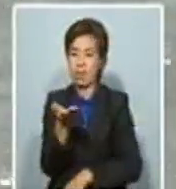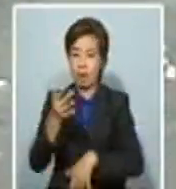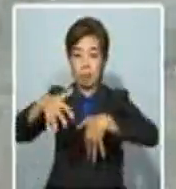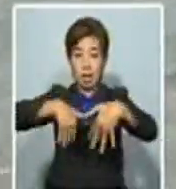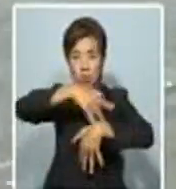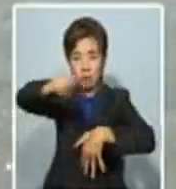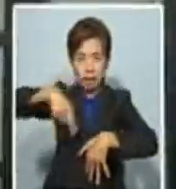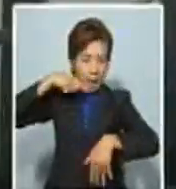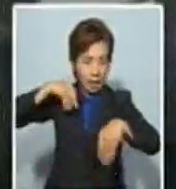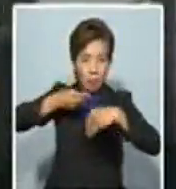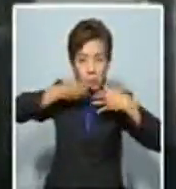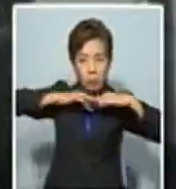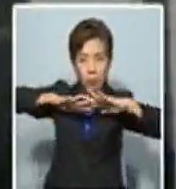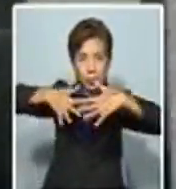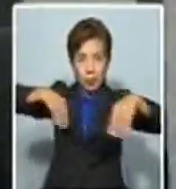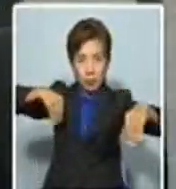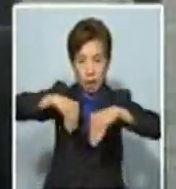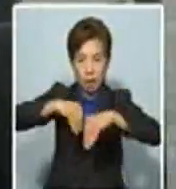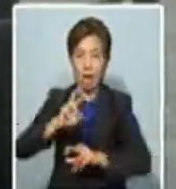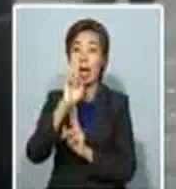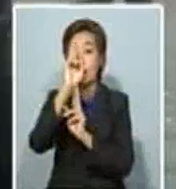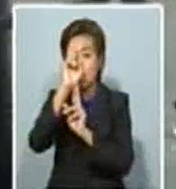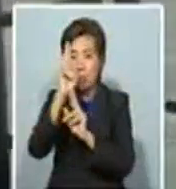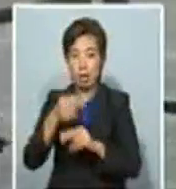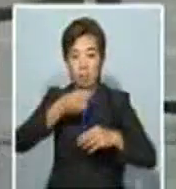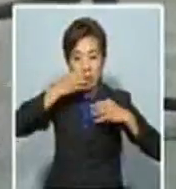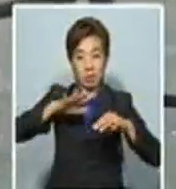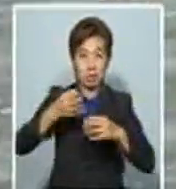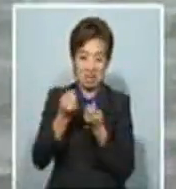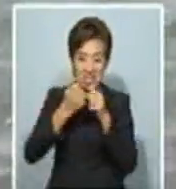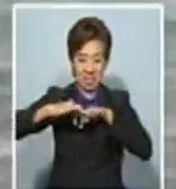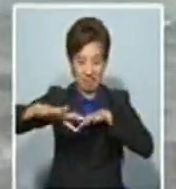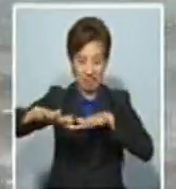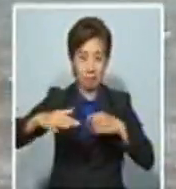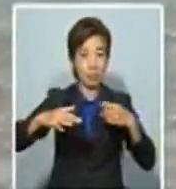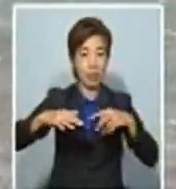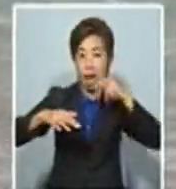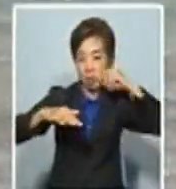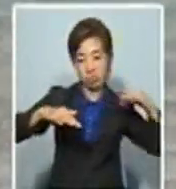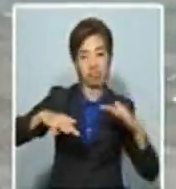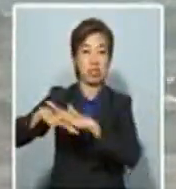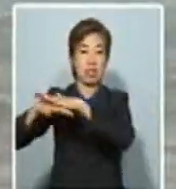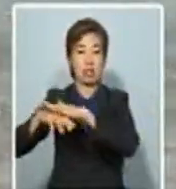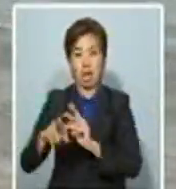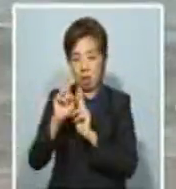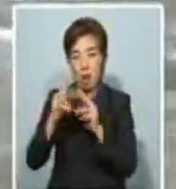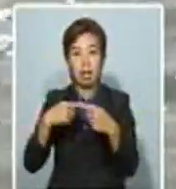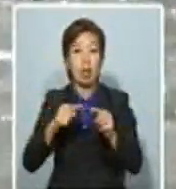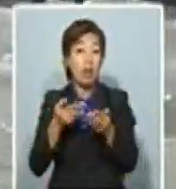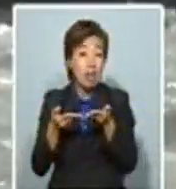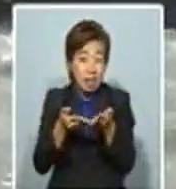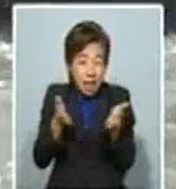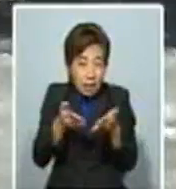นที่อาศัยอยู่บริเวณชายฝั่งทะเลระมัดระวังอันตรายจากคลื่นที่ซัดเข้าหาฝั่งและควรระมัดระวังการเดินเรือเรือเล็ก